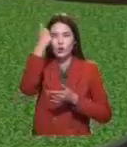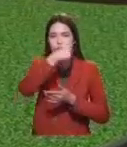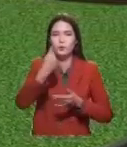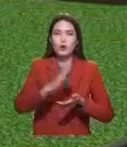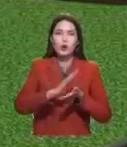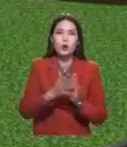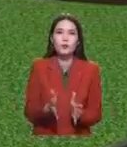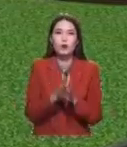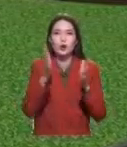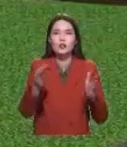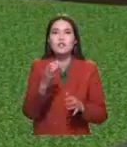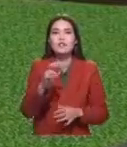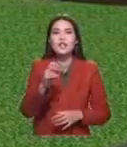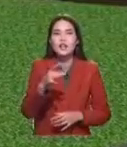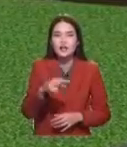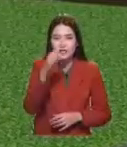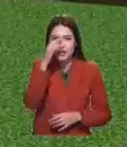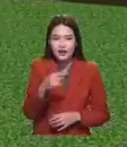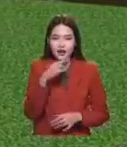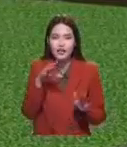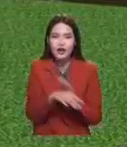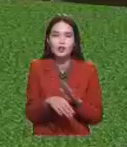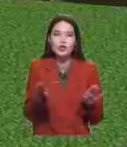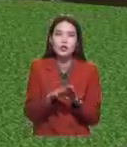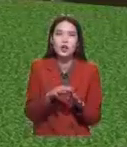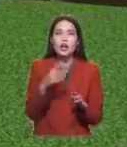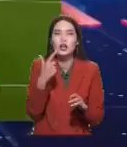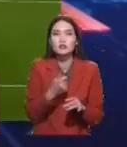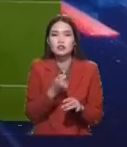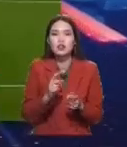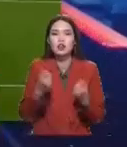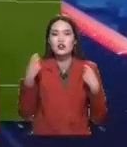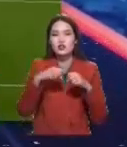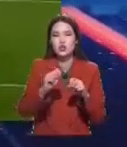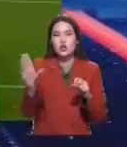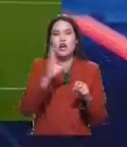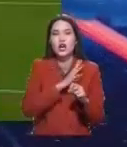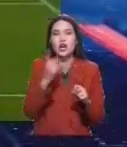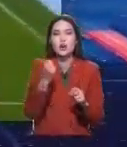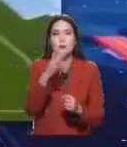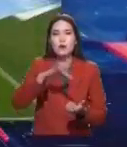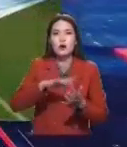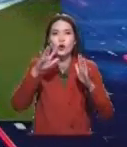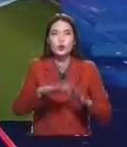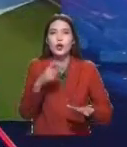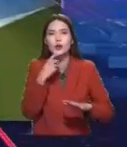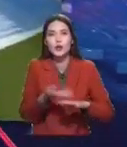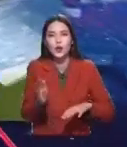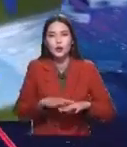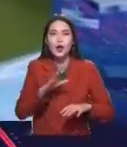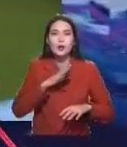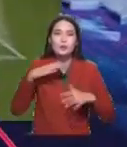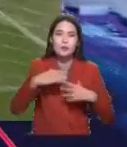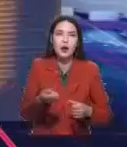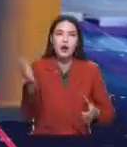өткен Финляндия-Қазақстан матчынан футбол жанкүйерлері тек жеңіс күтті. Бірінші таймда финдік ойыншылар басымдық